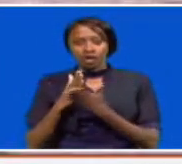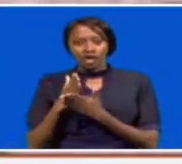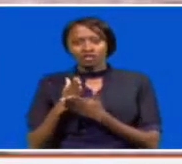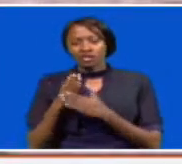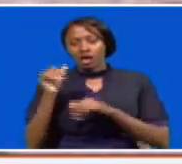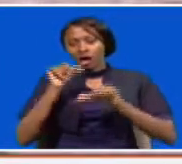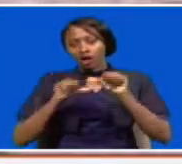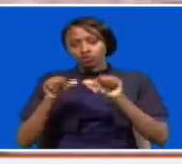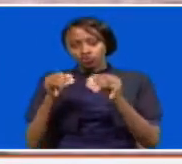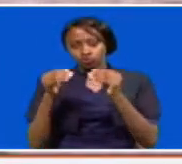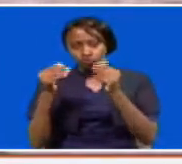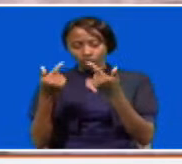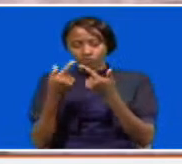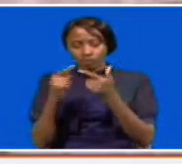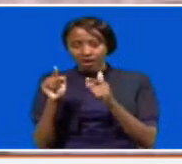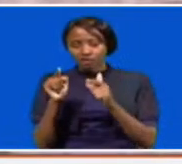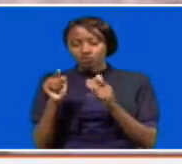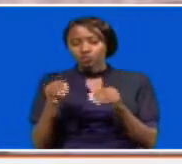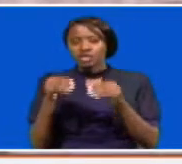We provide a mechanism